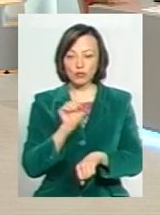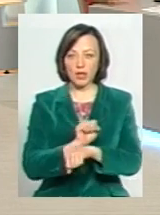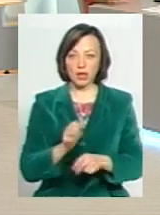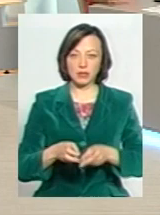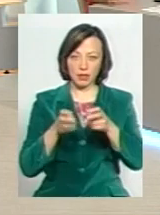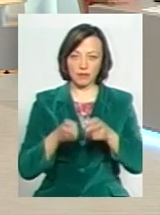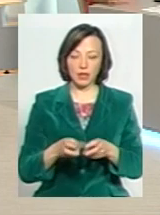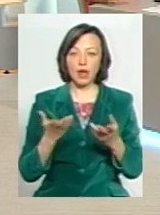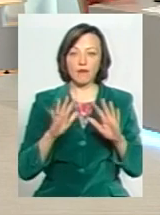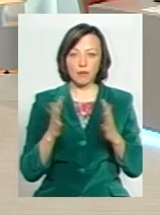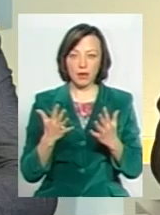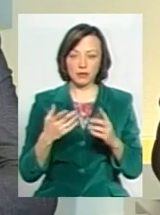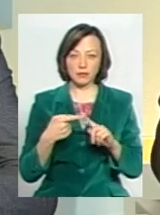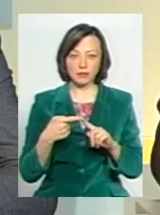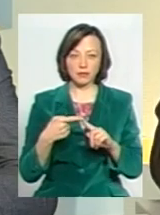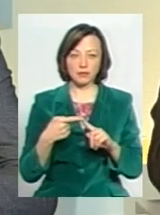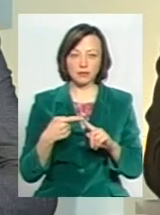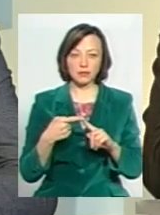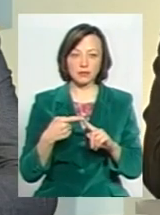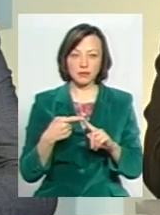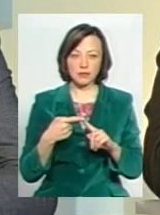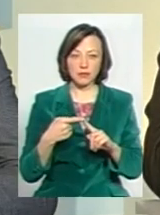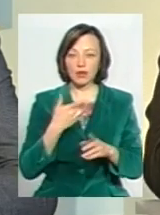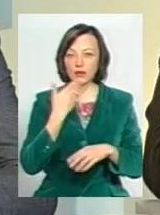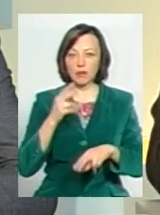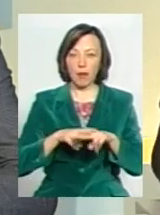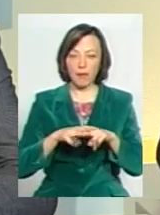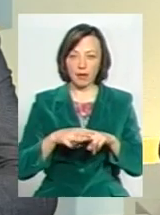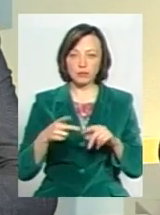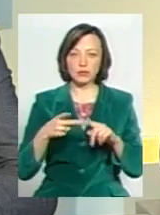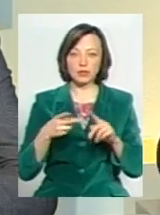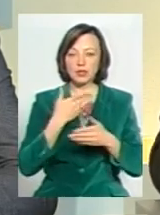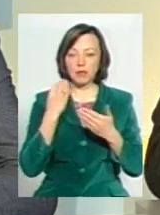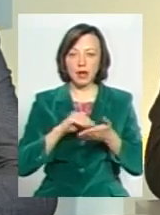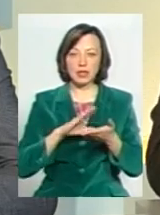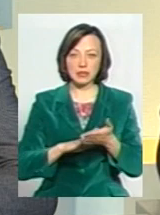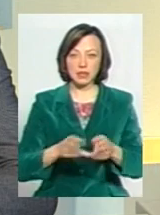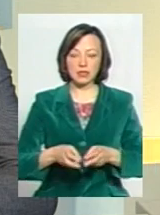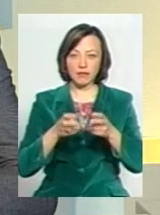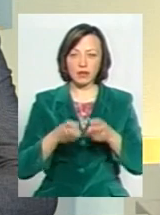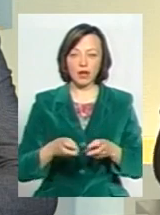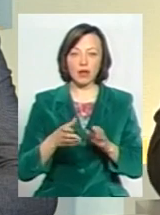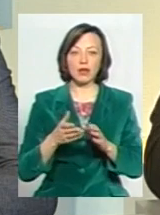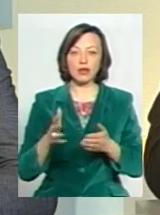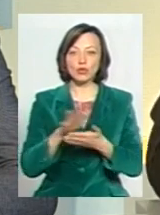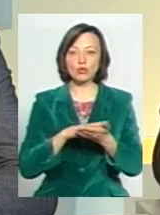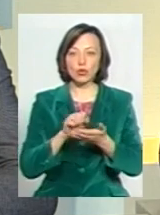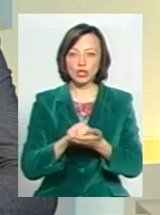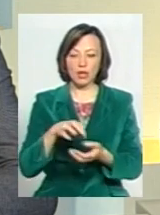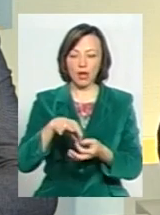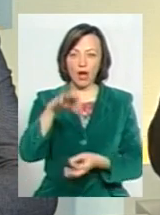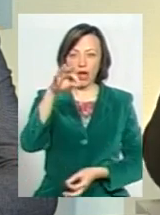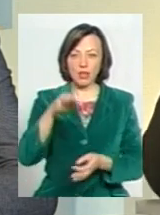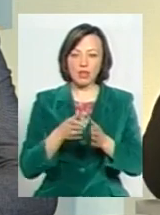зупиняються ліфти. В яких випадках? Перше, це коли немає паспорта, нема реєстрації ліфта, значить, зношені канати,